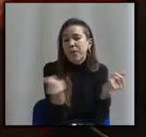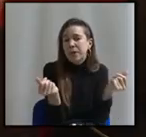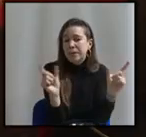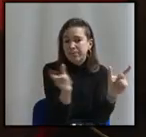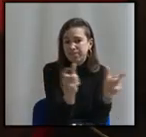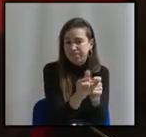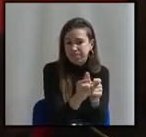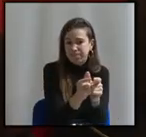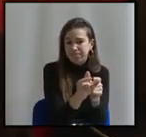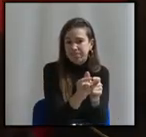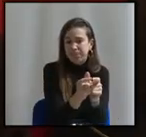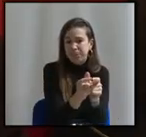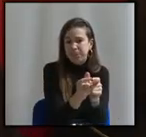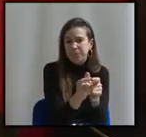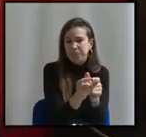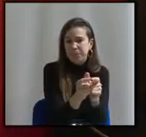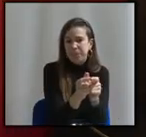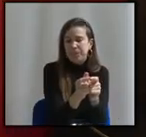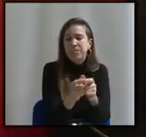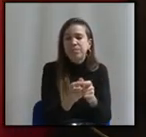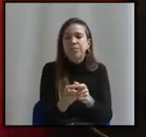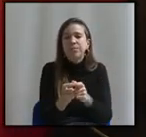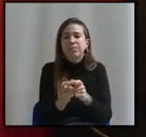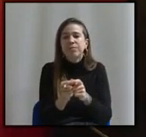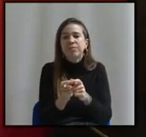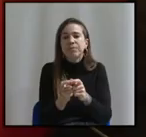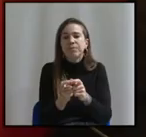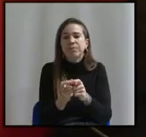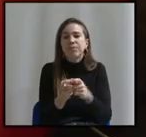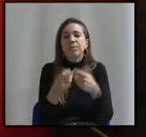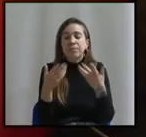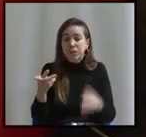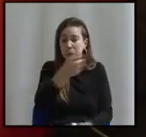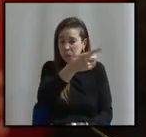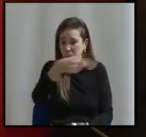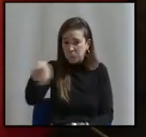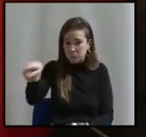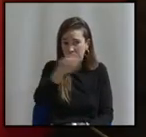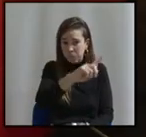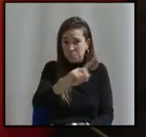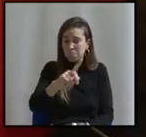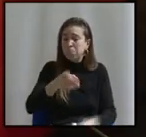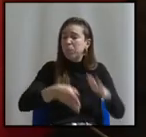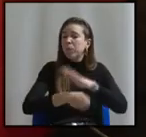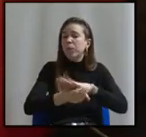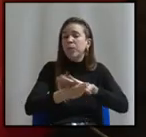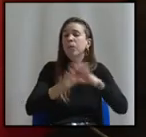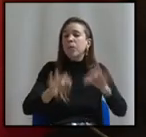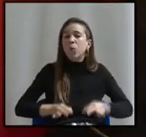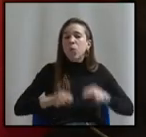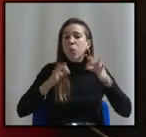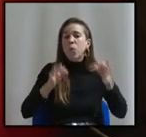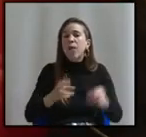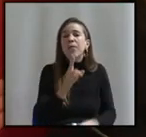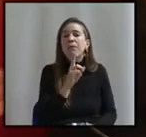en aquest consistori. Ara bé, vostès vagin fent, diguin el